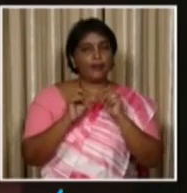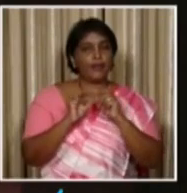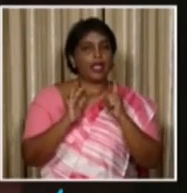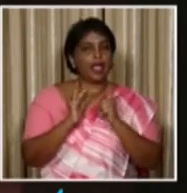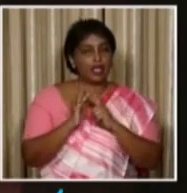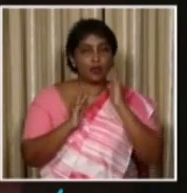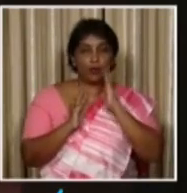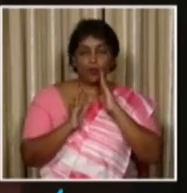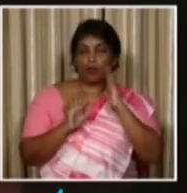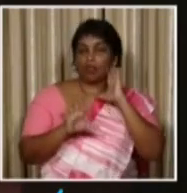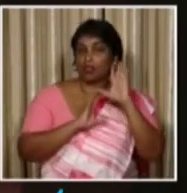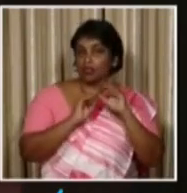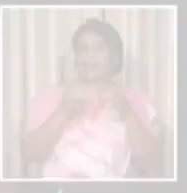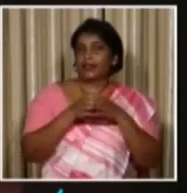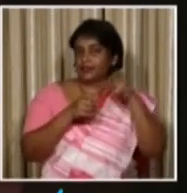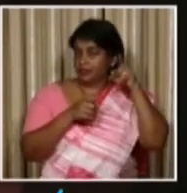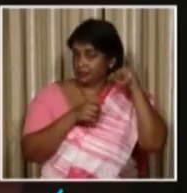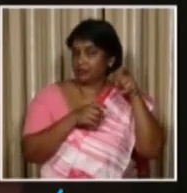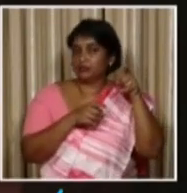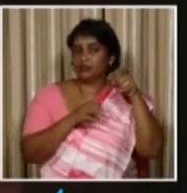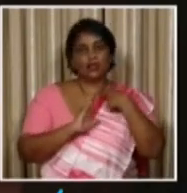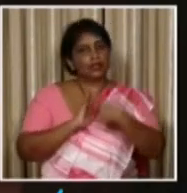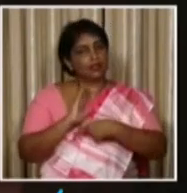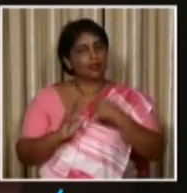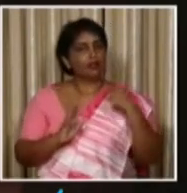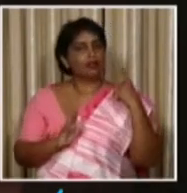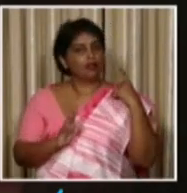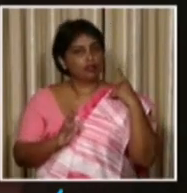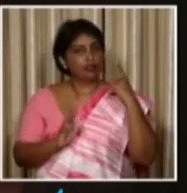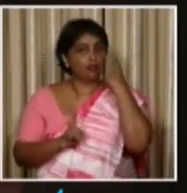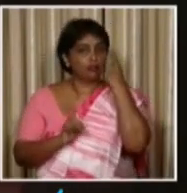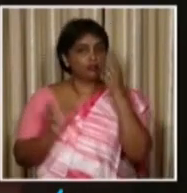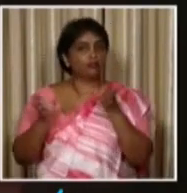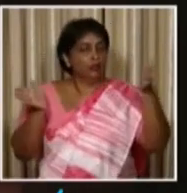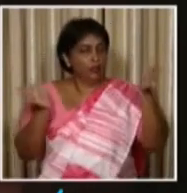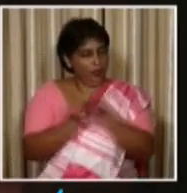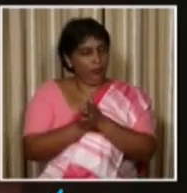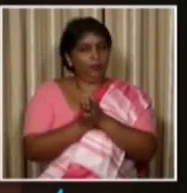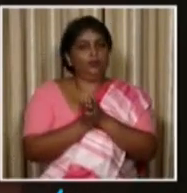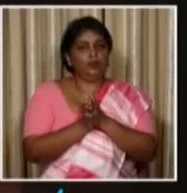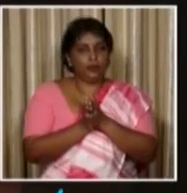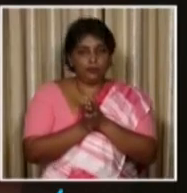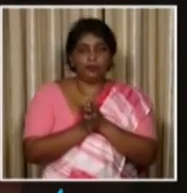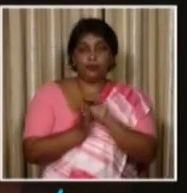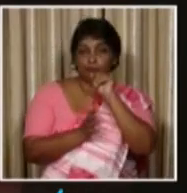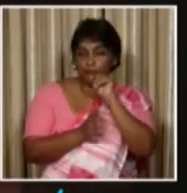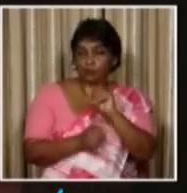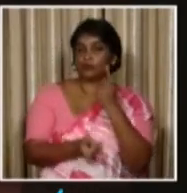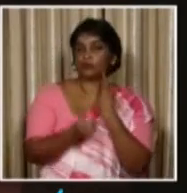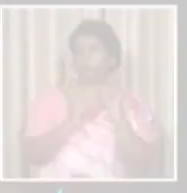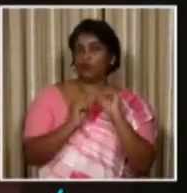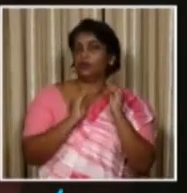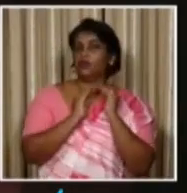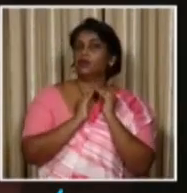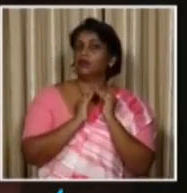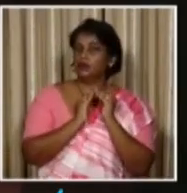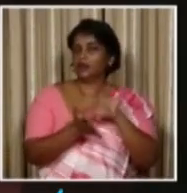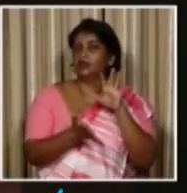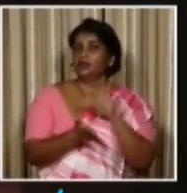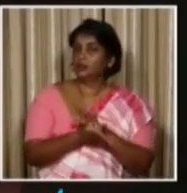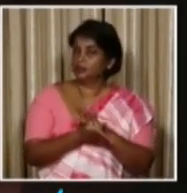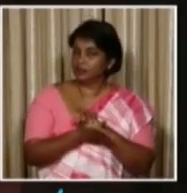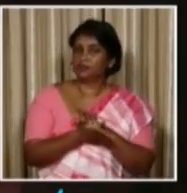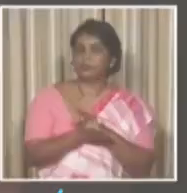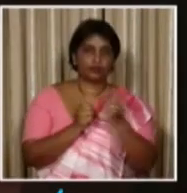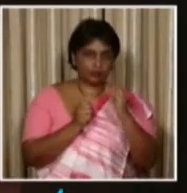ඔත්තු සහ ආරක්ෂක ඒජන්සි සමග දේශීය ආරක්ෂක සහ බුද්ධිංශ වලින් සමන්විත ස්ථිර විමර්ශන කාර්යාලයක් පිහිටවන්නට